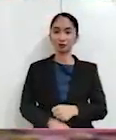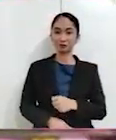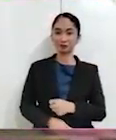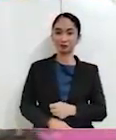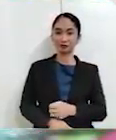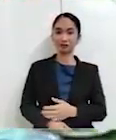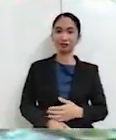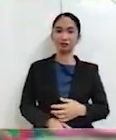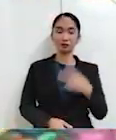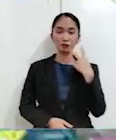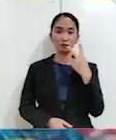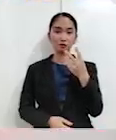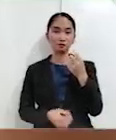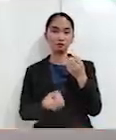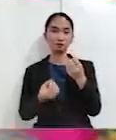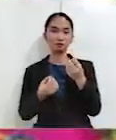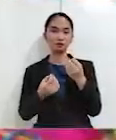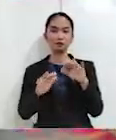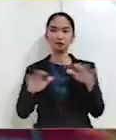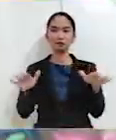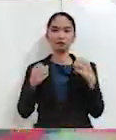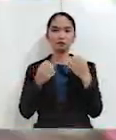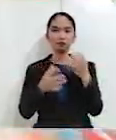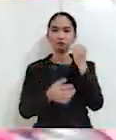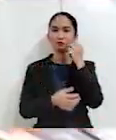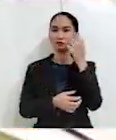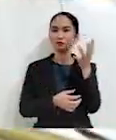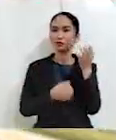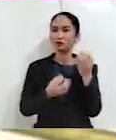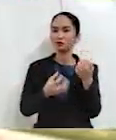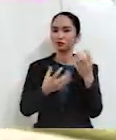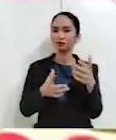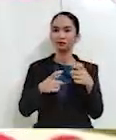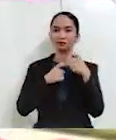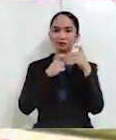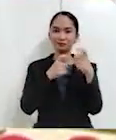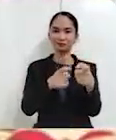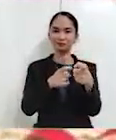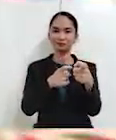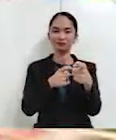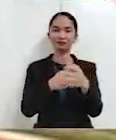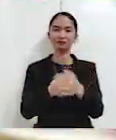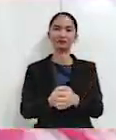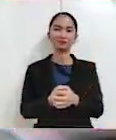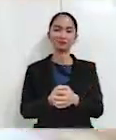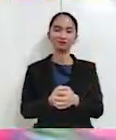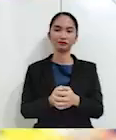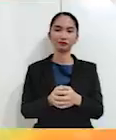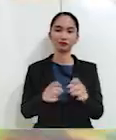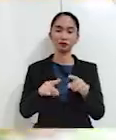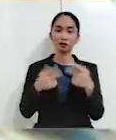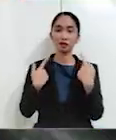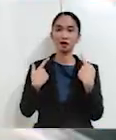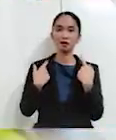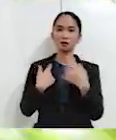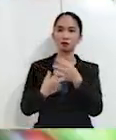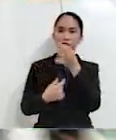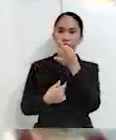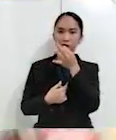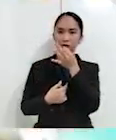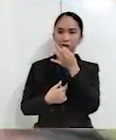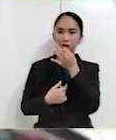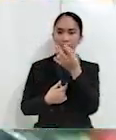uuwi ng maraming parigalo. At syempre, eto may mga pagkain pa tayo dito. Tingnan